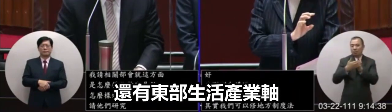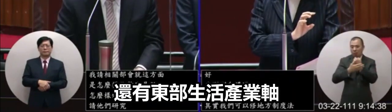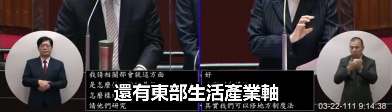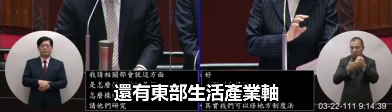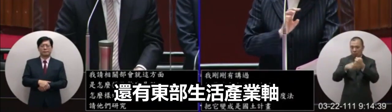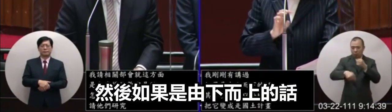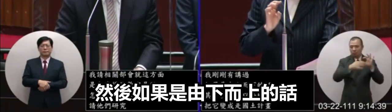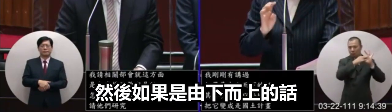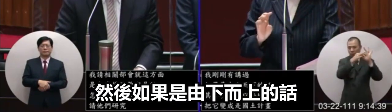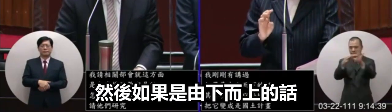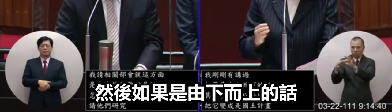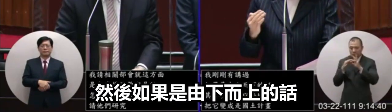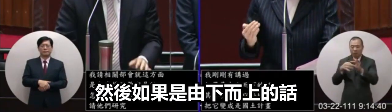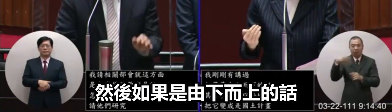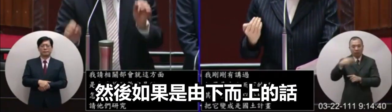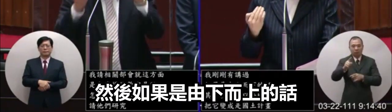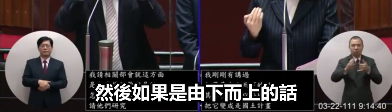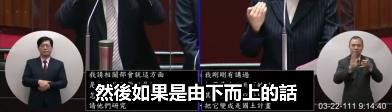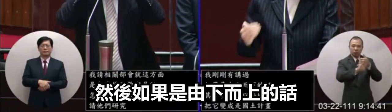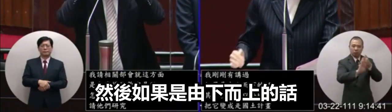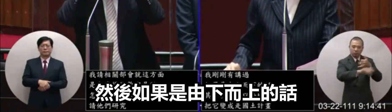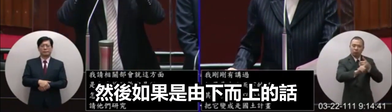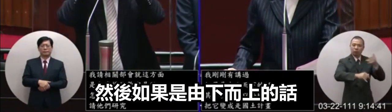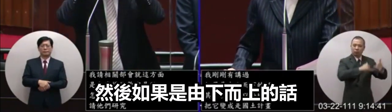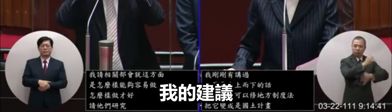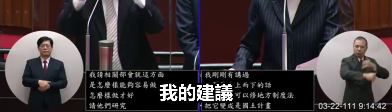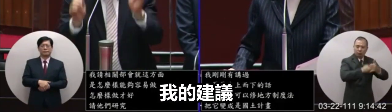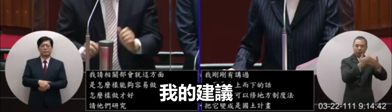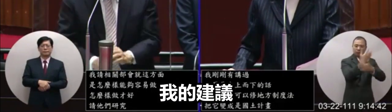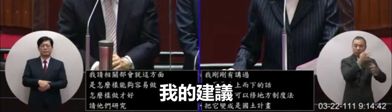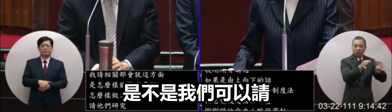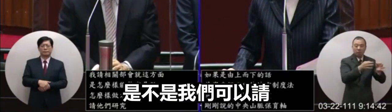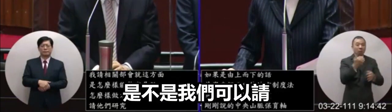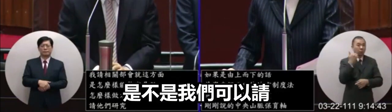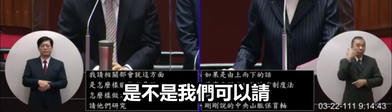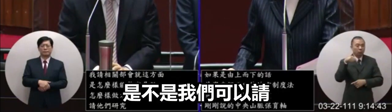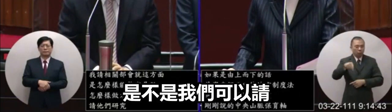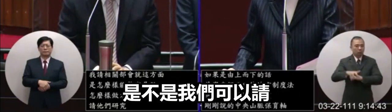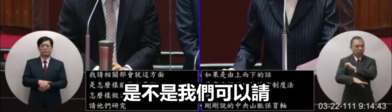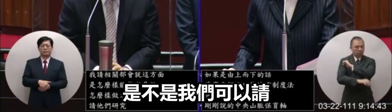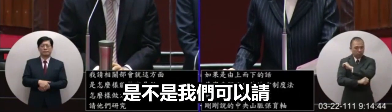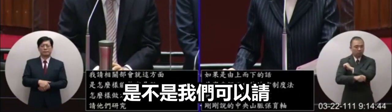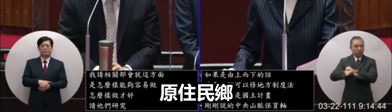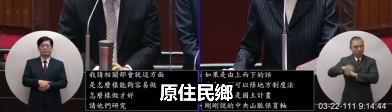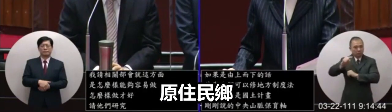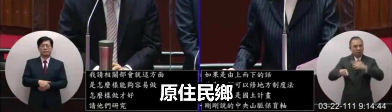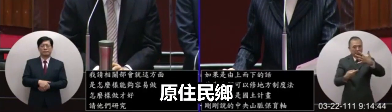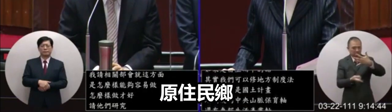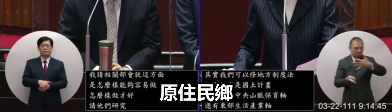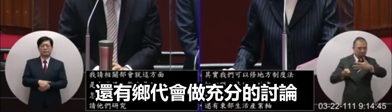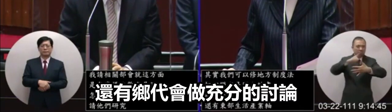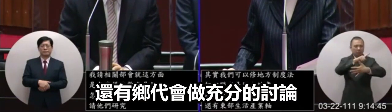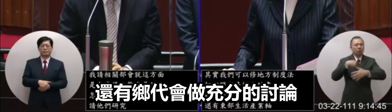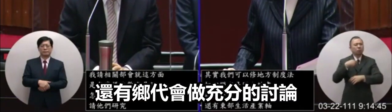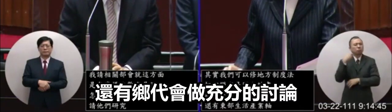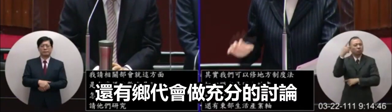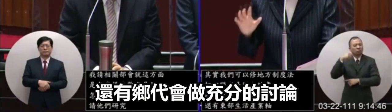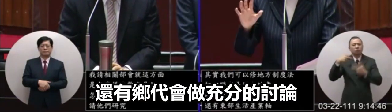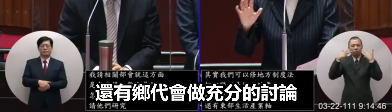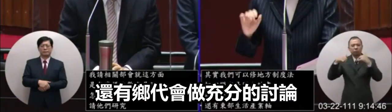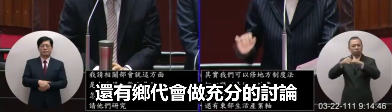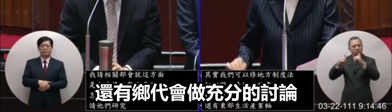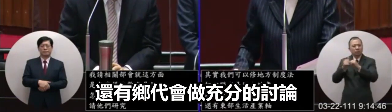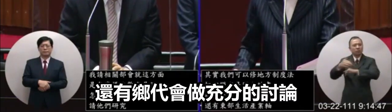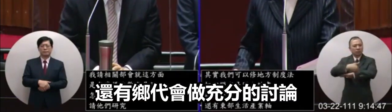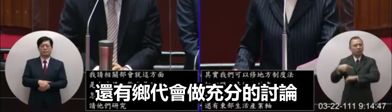活产业轴。然后如果是由下而上的话，我的建议是不是我们可以请原住民乡还有乡代